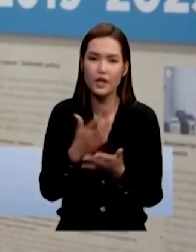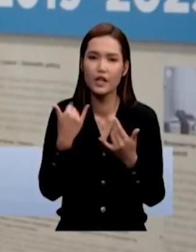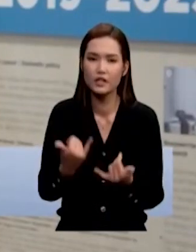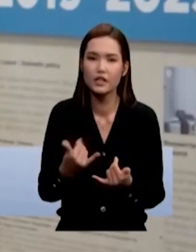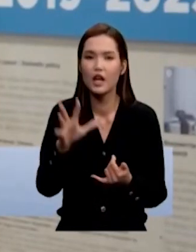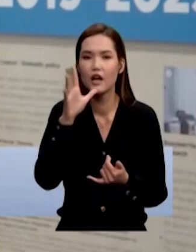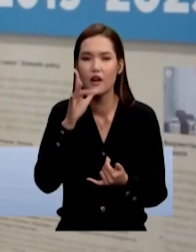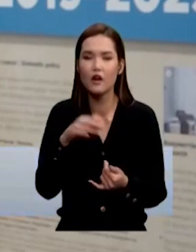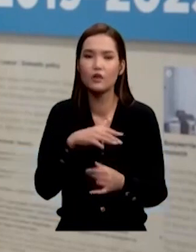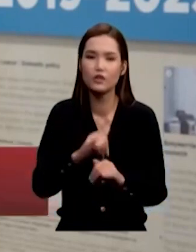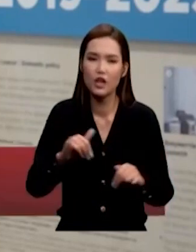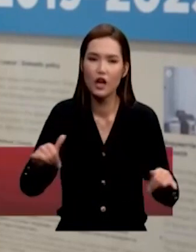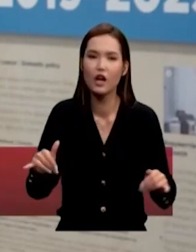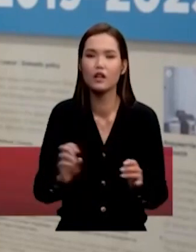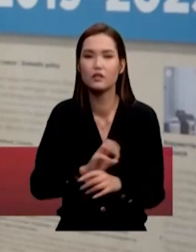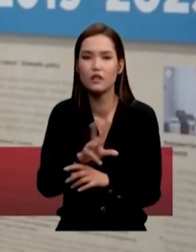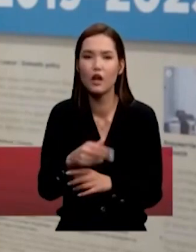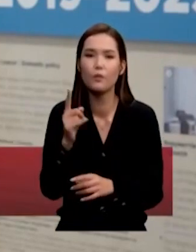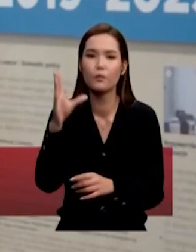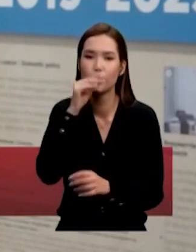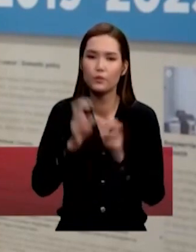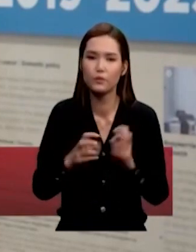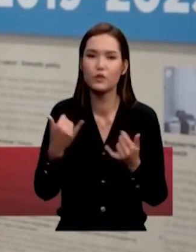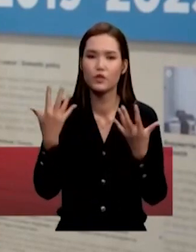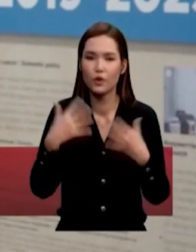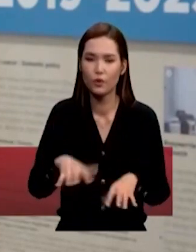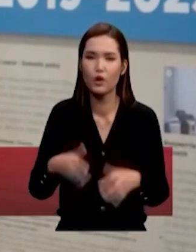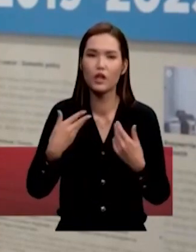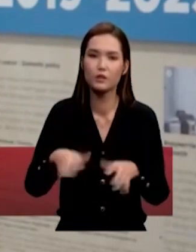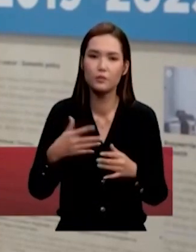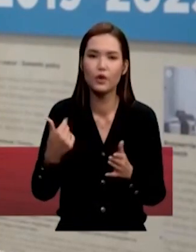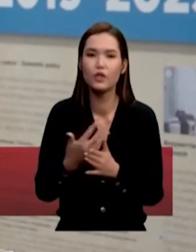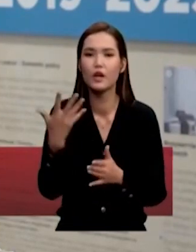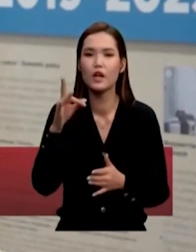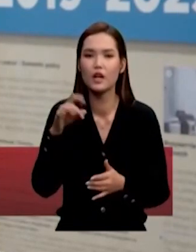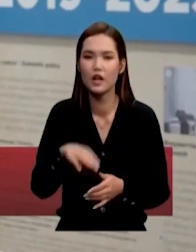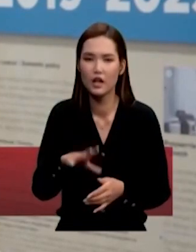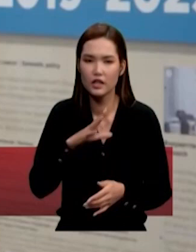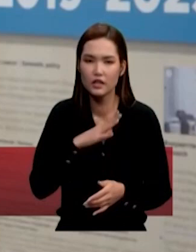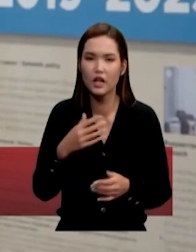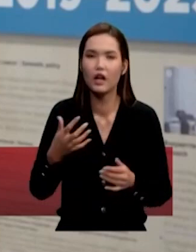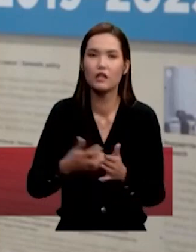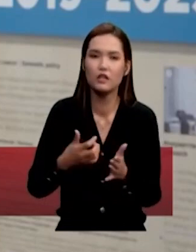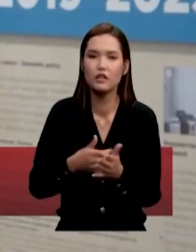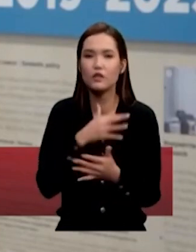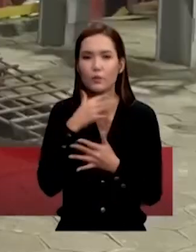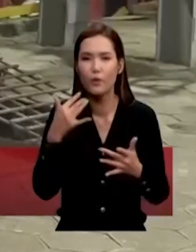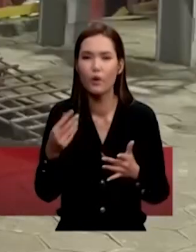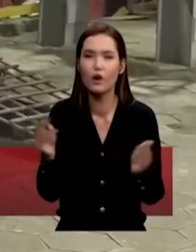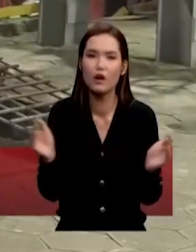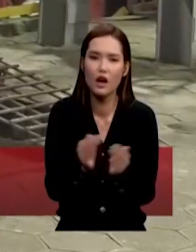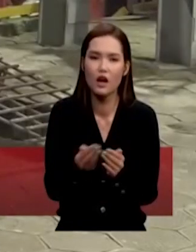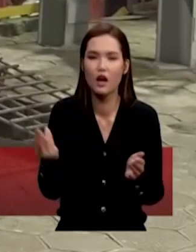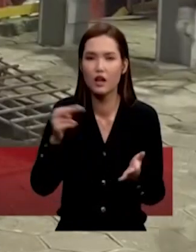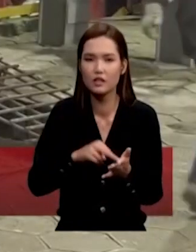сейчас, чтобы развивать дальше индустриализацию обрабатывающей промышленности, уже сейчас действующие промышленные предприятия сталкиваются с дефицитом энергии, с дефицитом газа. Но,